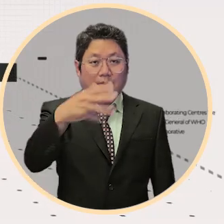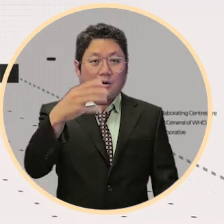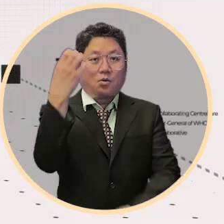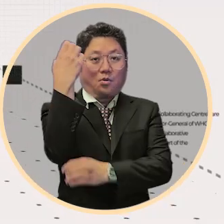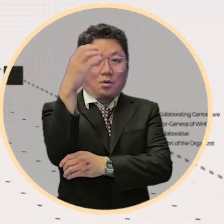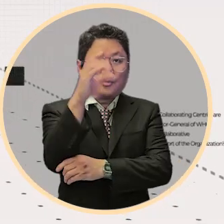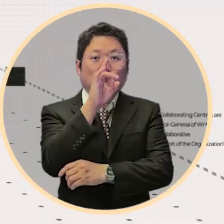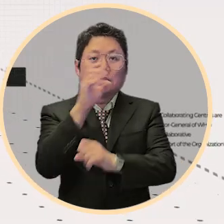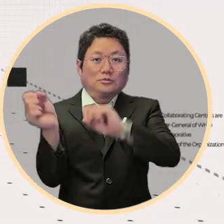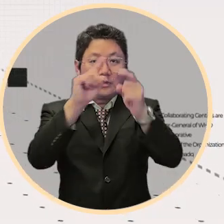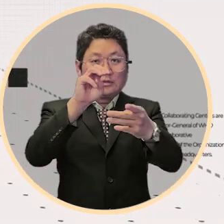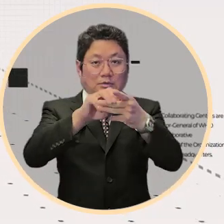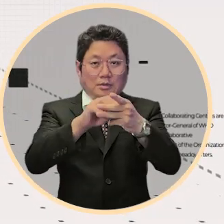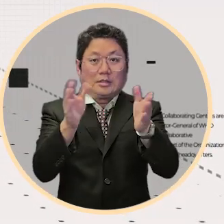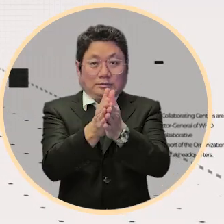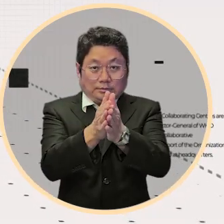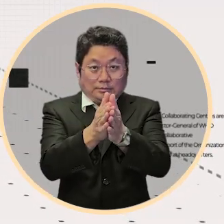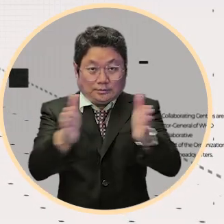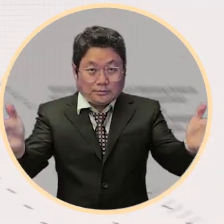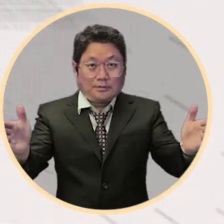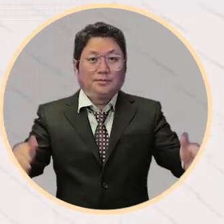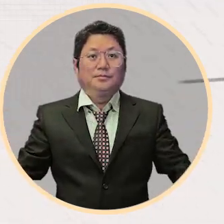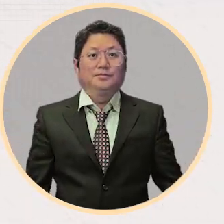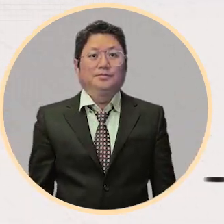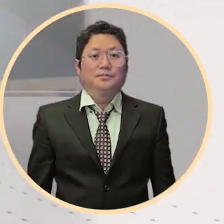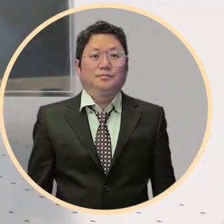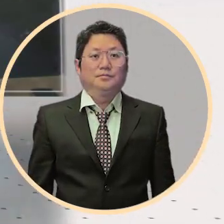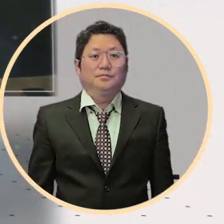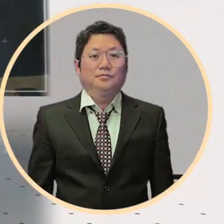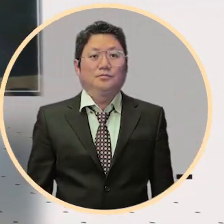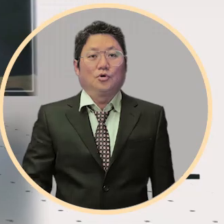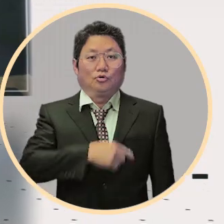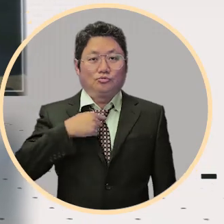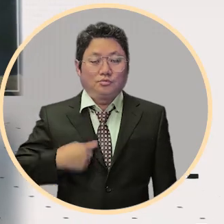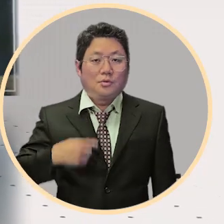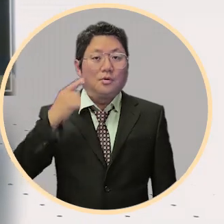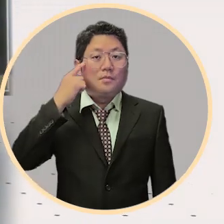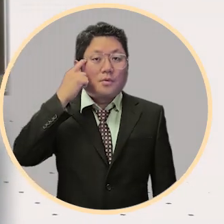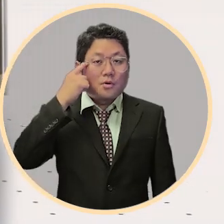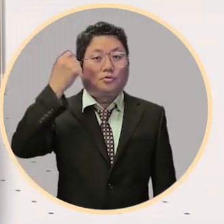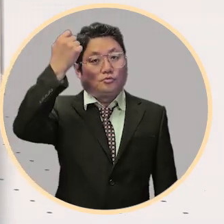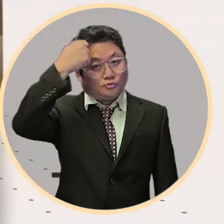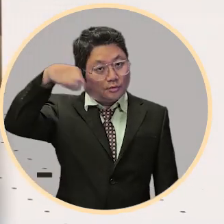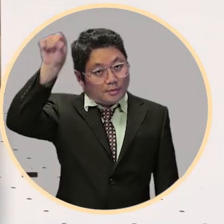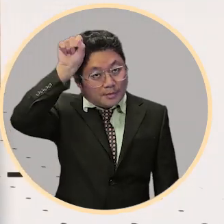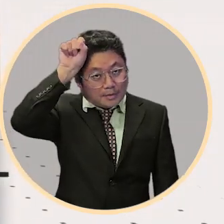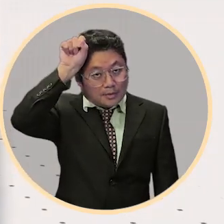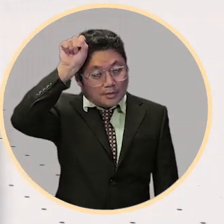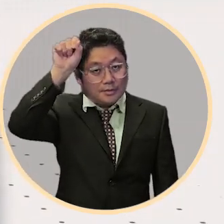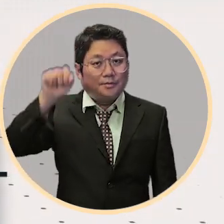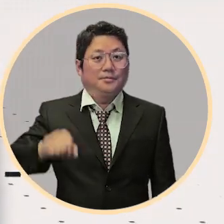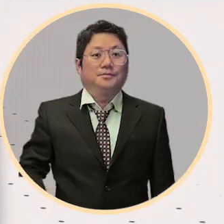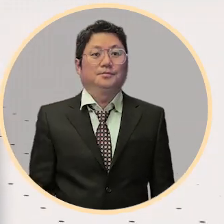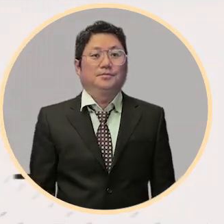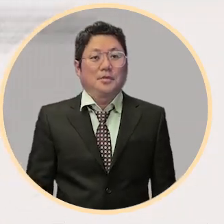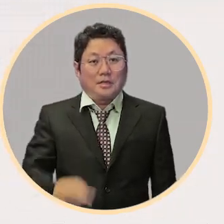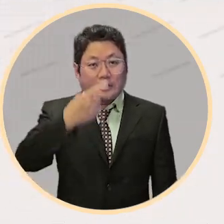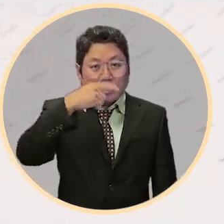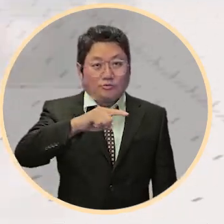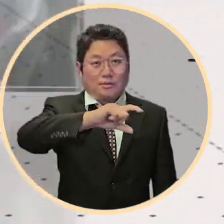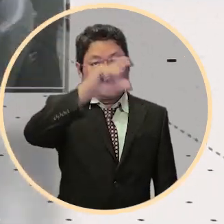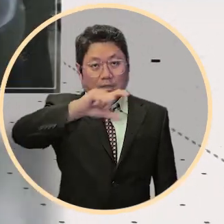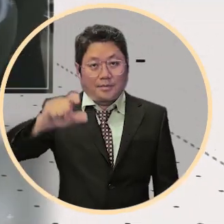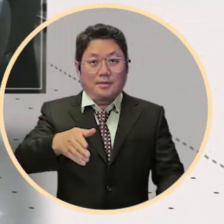2008년 콜롬비아 중앙재활센터 지원을 시작으로 중국 훈춘, 몽골, 우즈베키스탄,